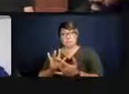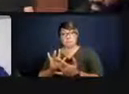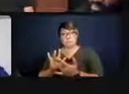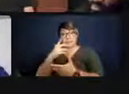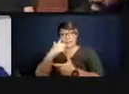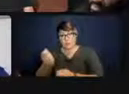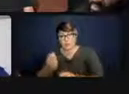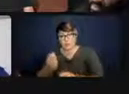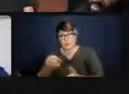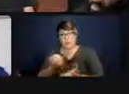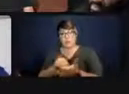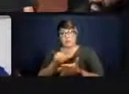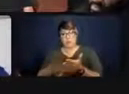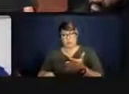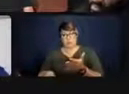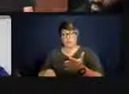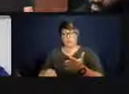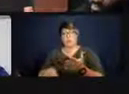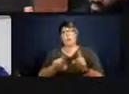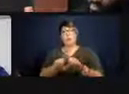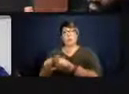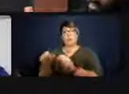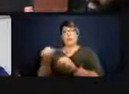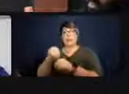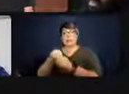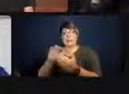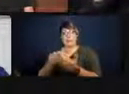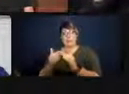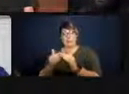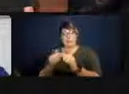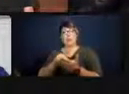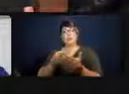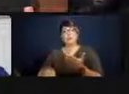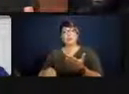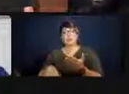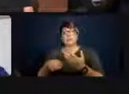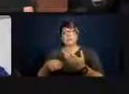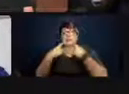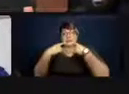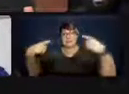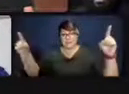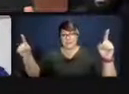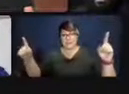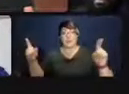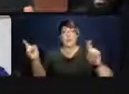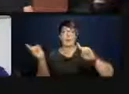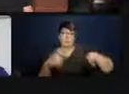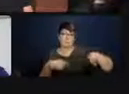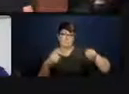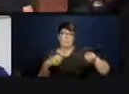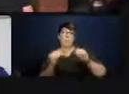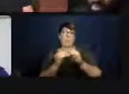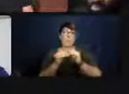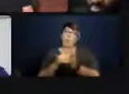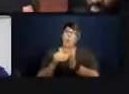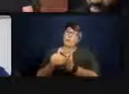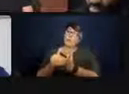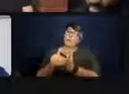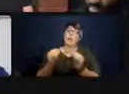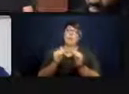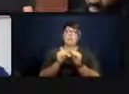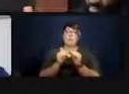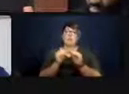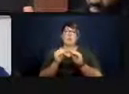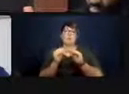الأمور باهتمامات الطلاب ومصالح الطلاب، يأتي الطلاب يصبحون أكثر حماسا